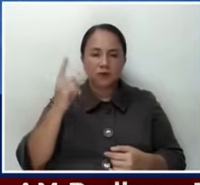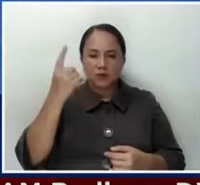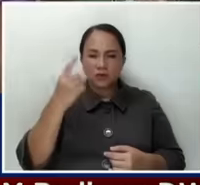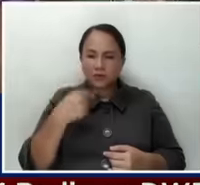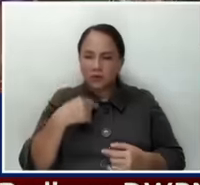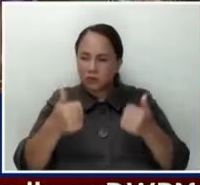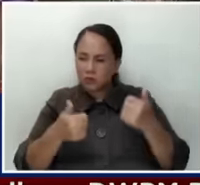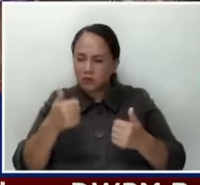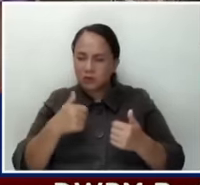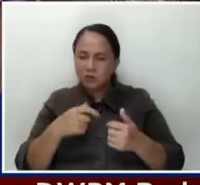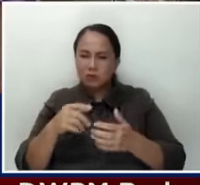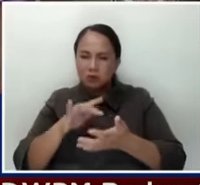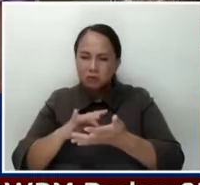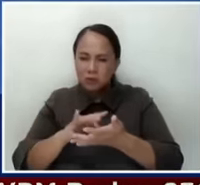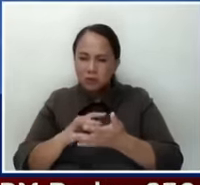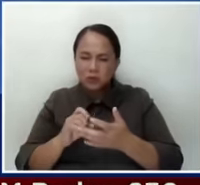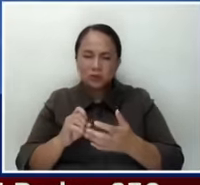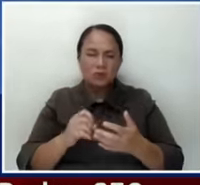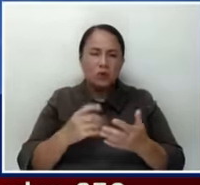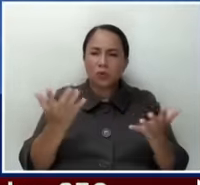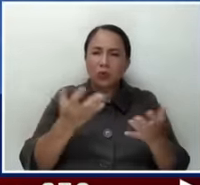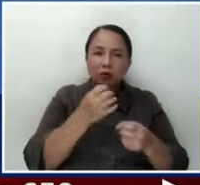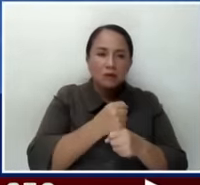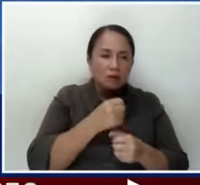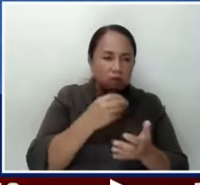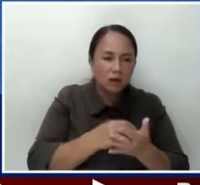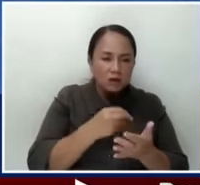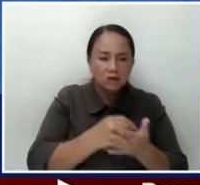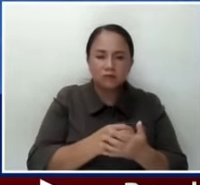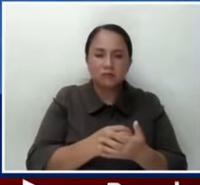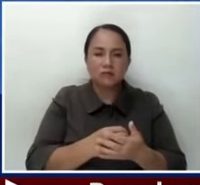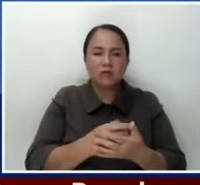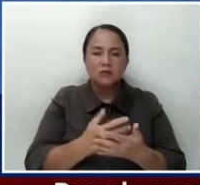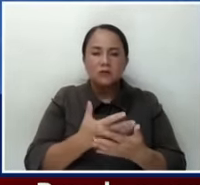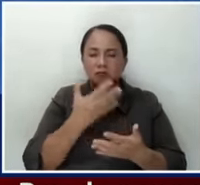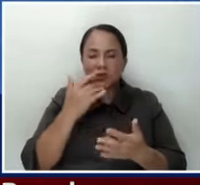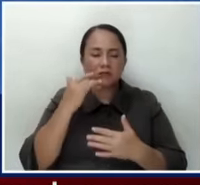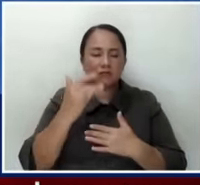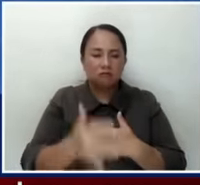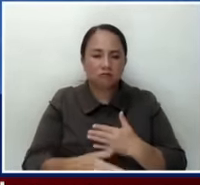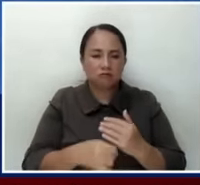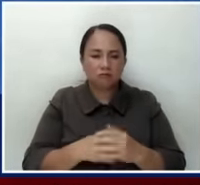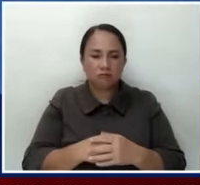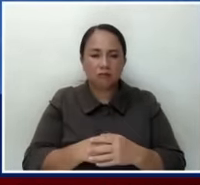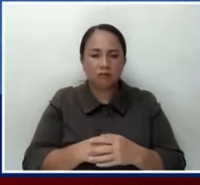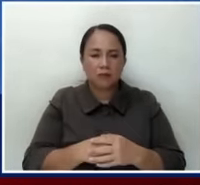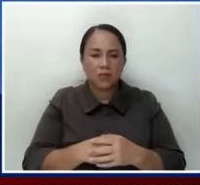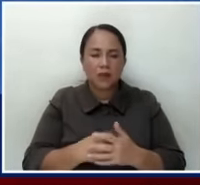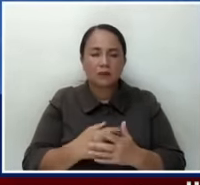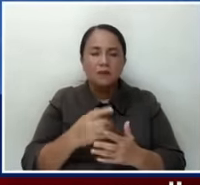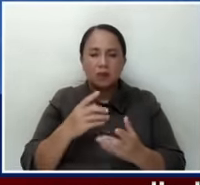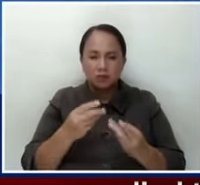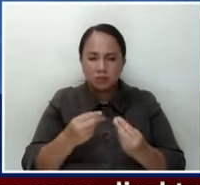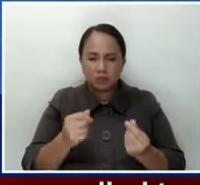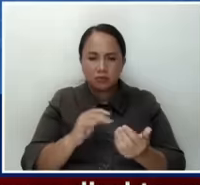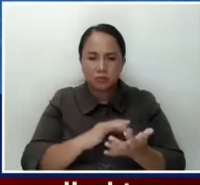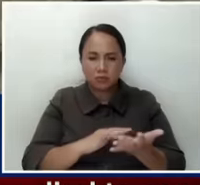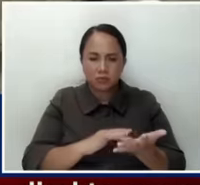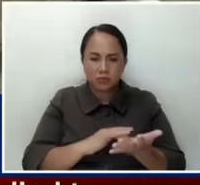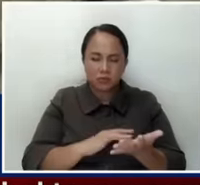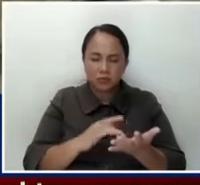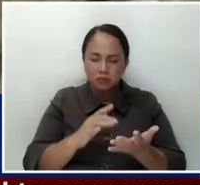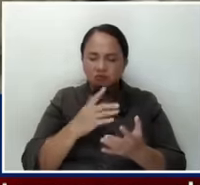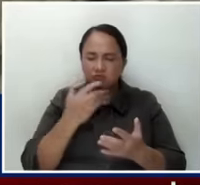ka, saan ka kukuha ng pera? Mas maganda na mag-aga pa, magamot na po siya, ma-detect na po